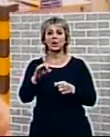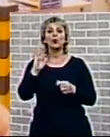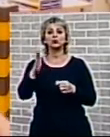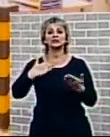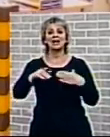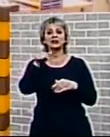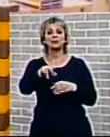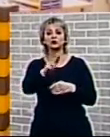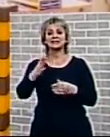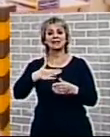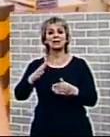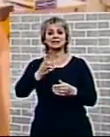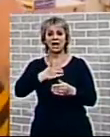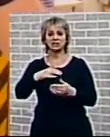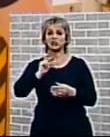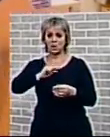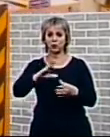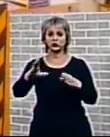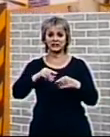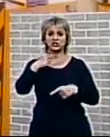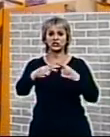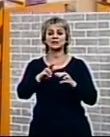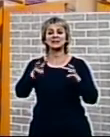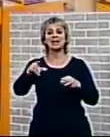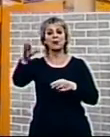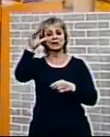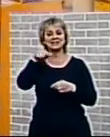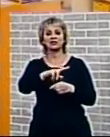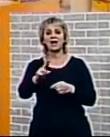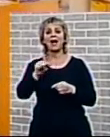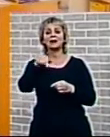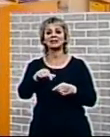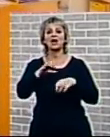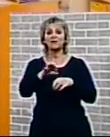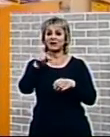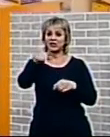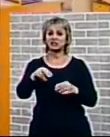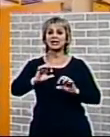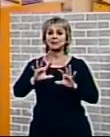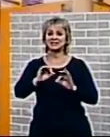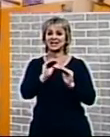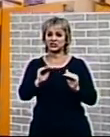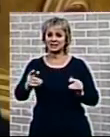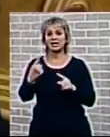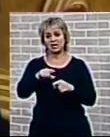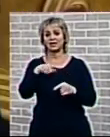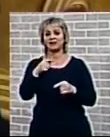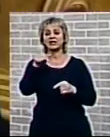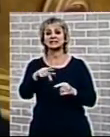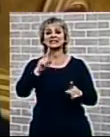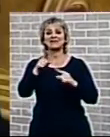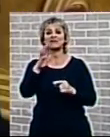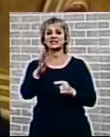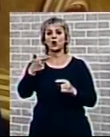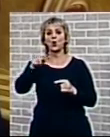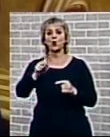Будем рады тому, что если с нами захотят сотрудничать через министерство хотя бы образования, как-то вводить до детишек, доносить это все. Уже на совещании